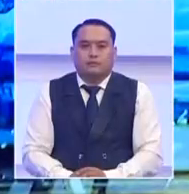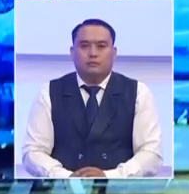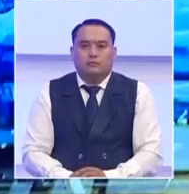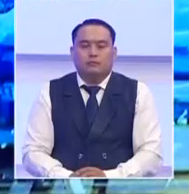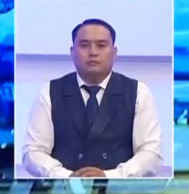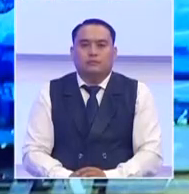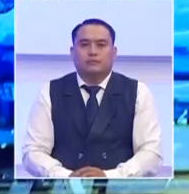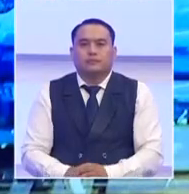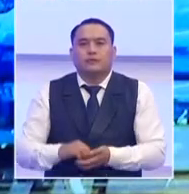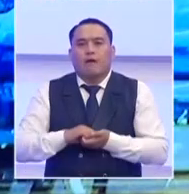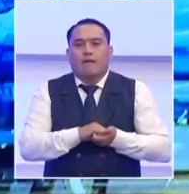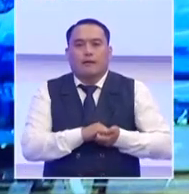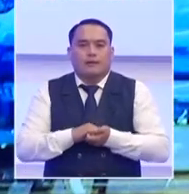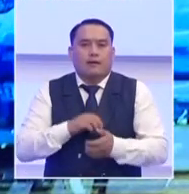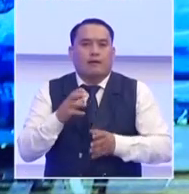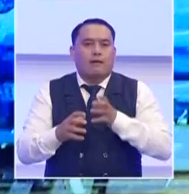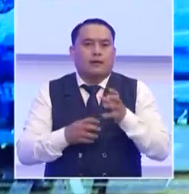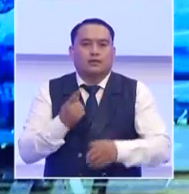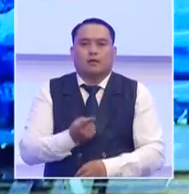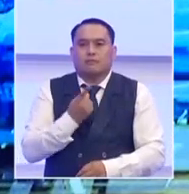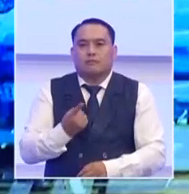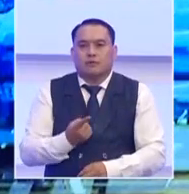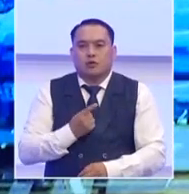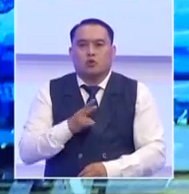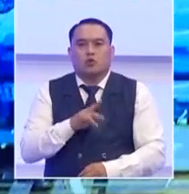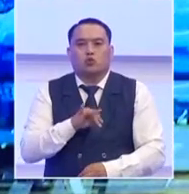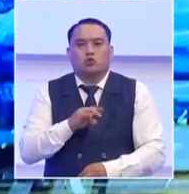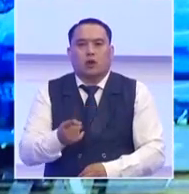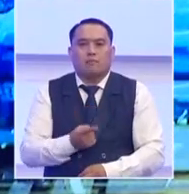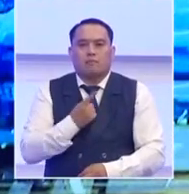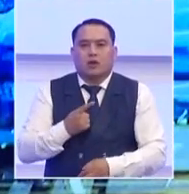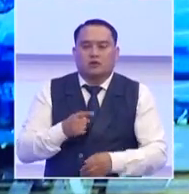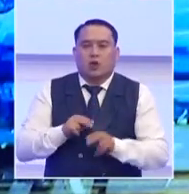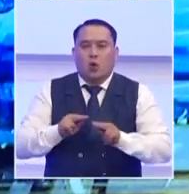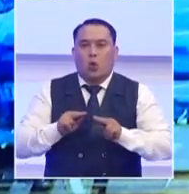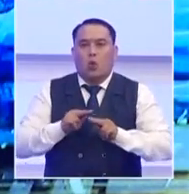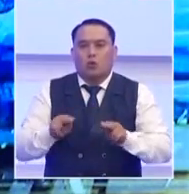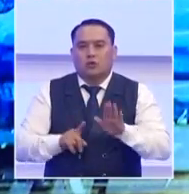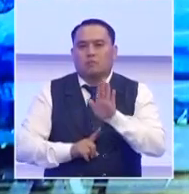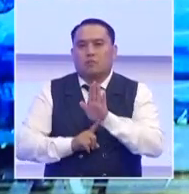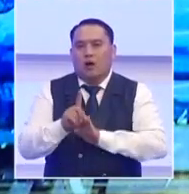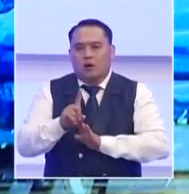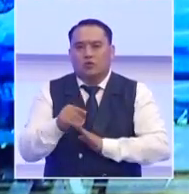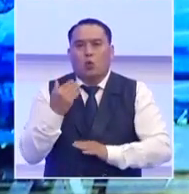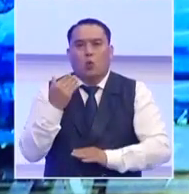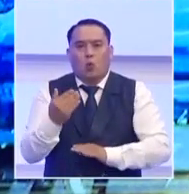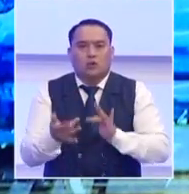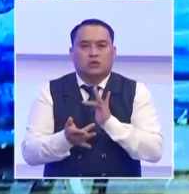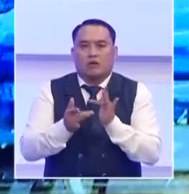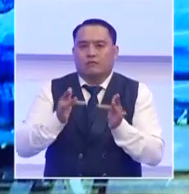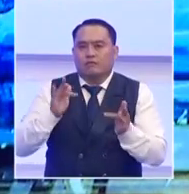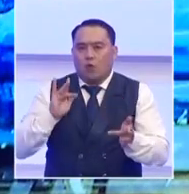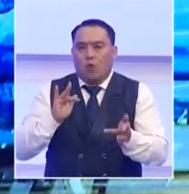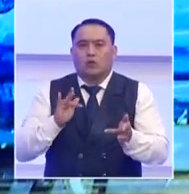Грек-рим күресінен халықаралық дәрежедегі спорт шебері Нұржан Нұрбеков шеберлік сабағын өткізуді қолға алды. Ол әлеуметтік желіде